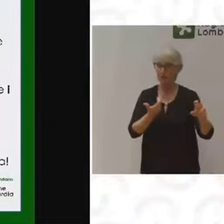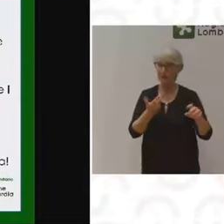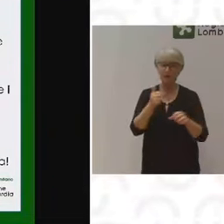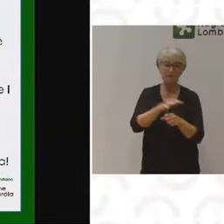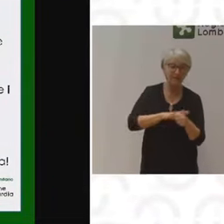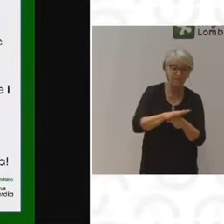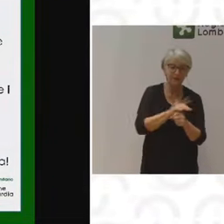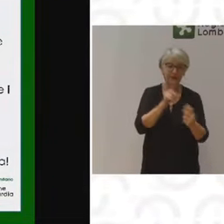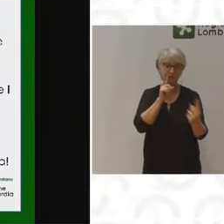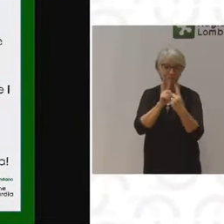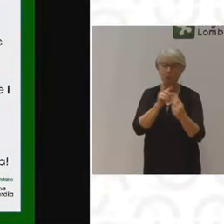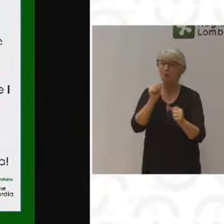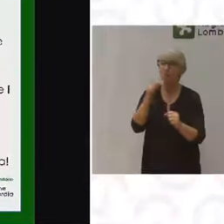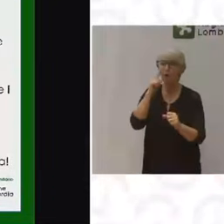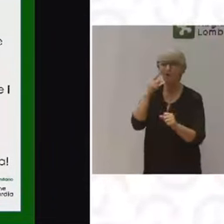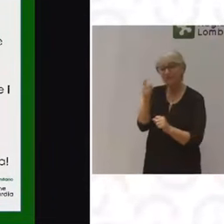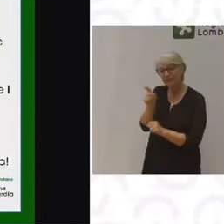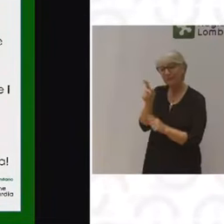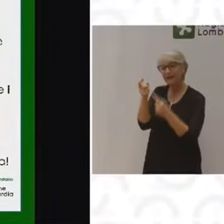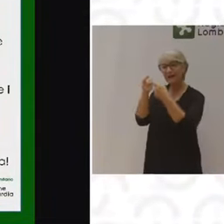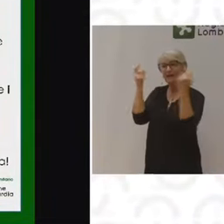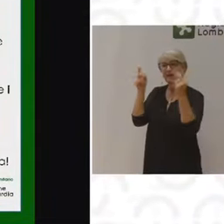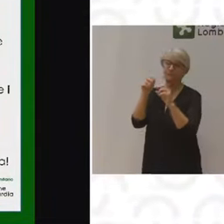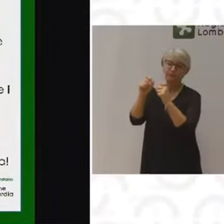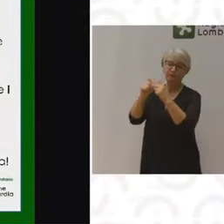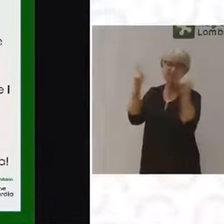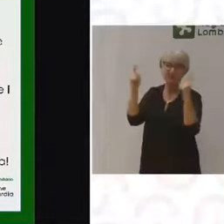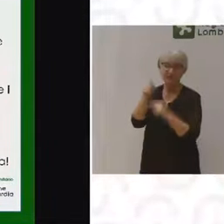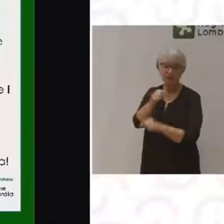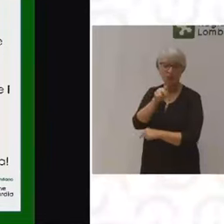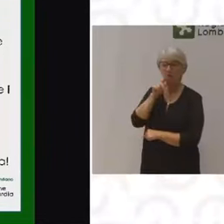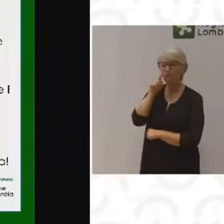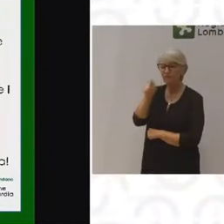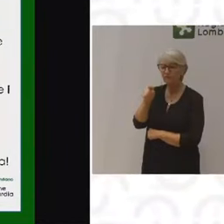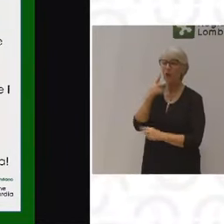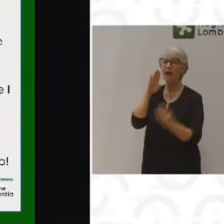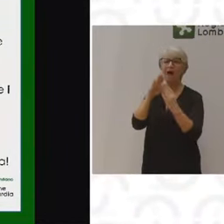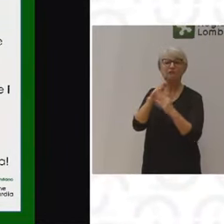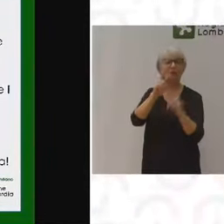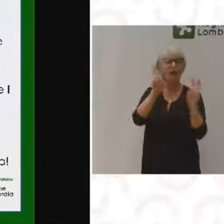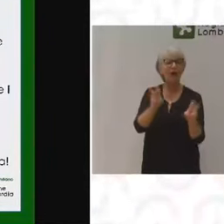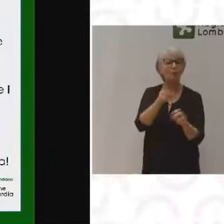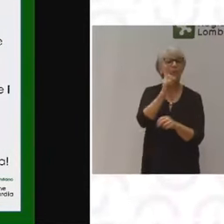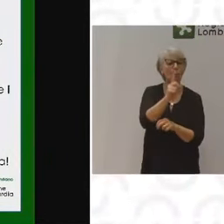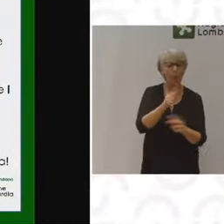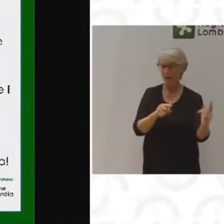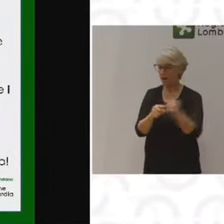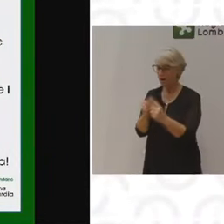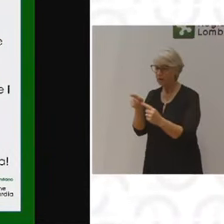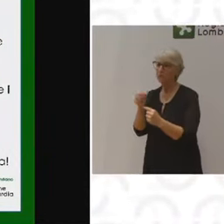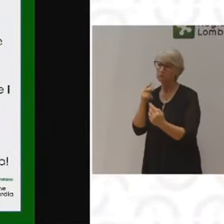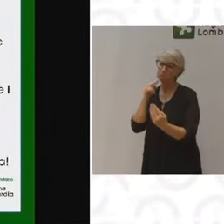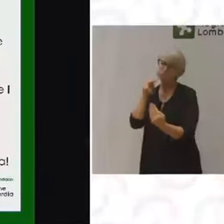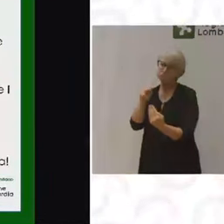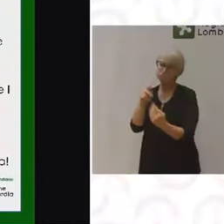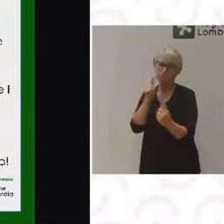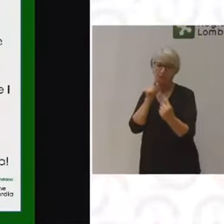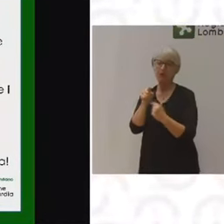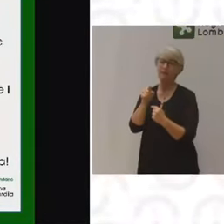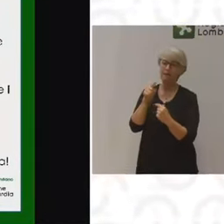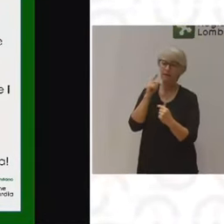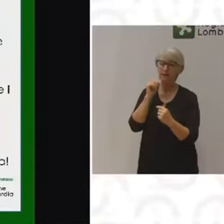famiglia. Posso vedere un pezzo di video su quel tema lì, quando devo affrontare, devo discutere, non perché ho già la verità in tasca,